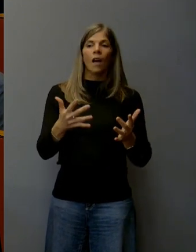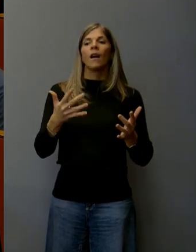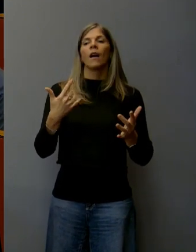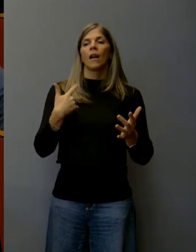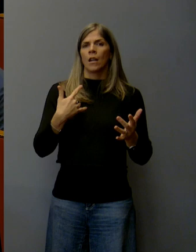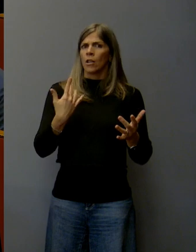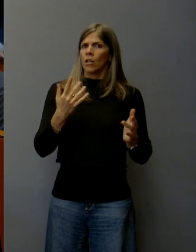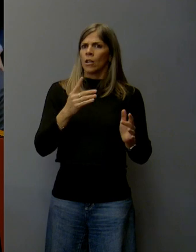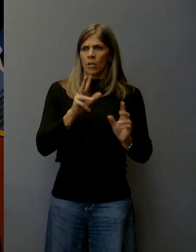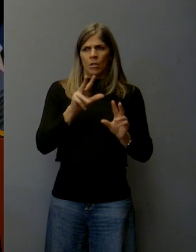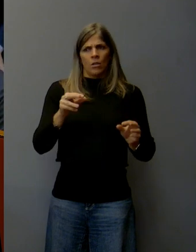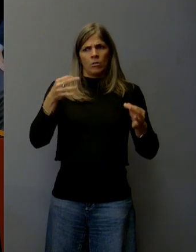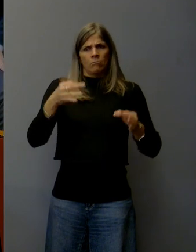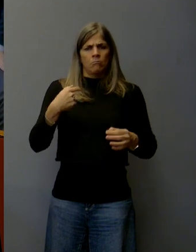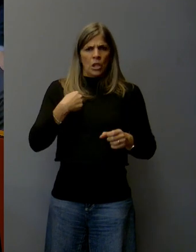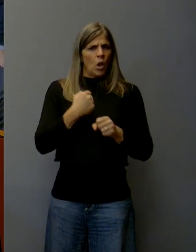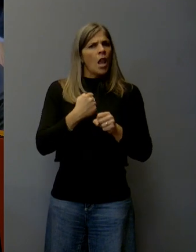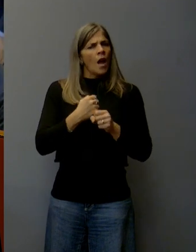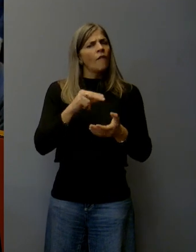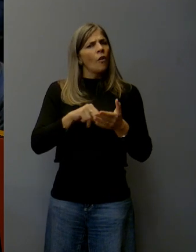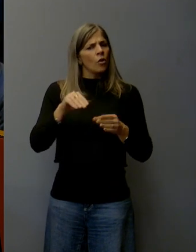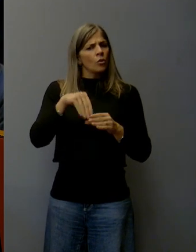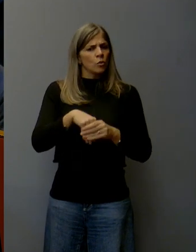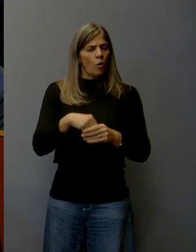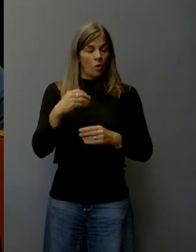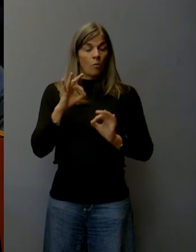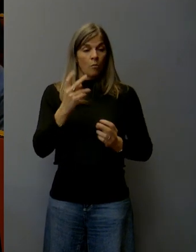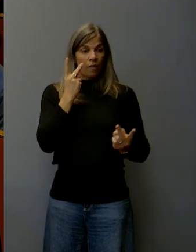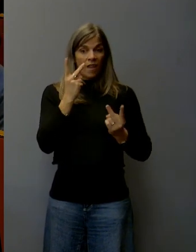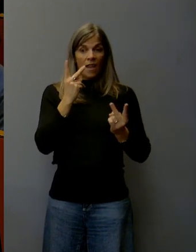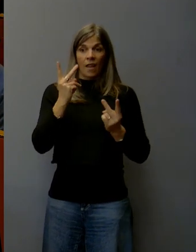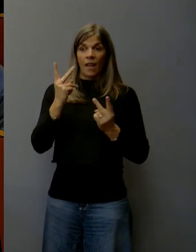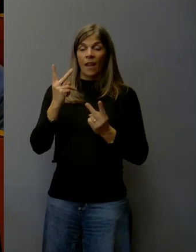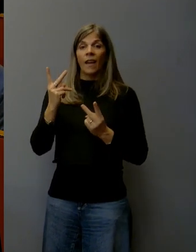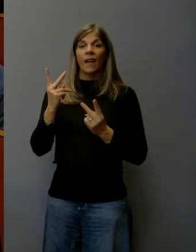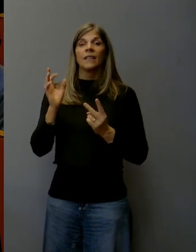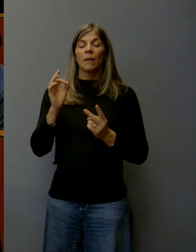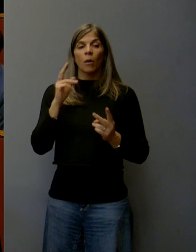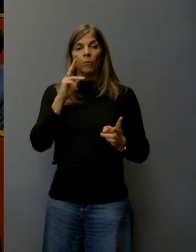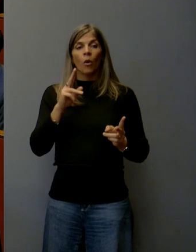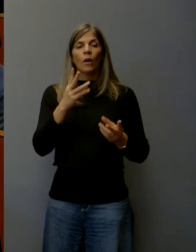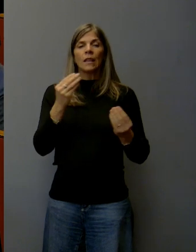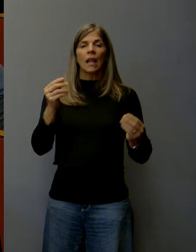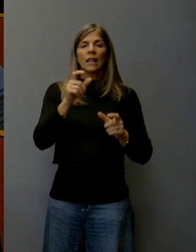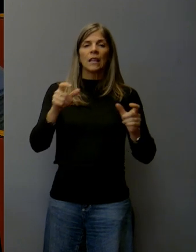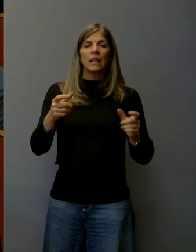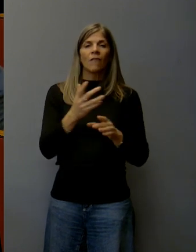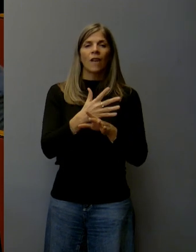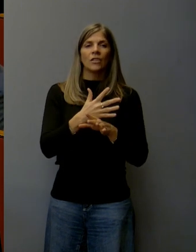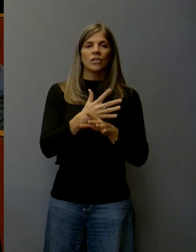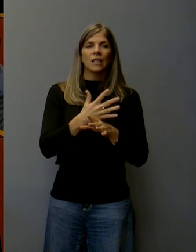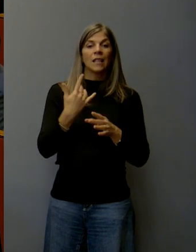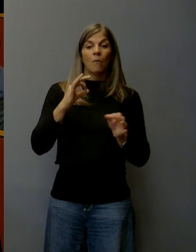assicuro che lavorando a scuola si tocca con mano come dire la scoperta delle fragilità che sono sorte durante